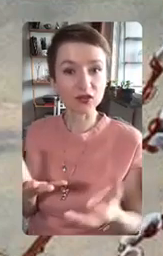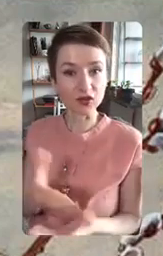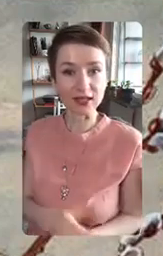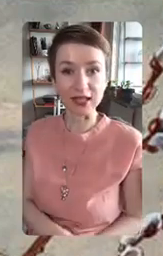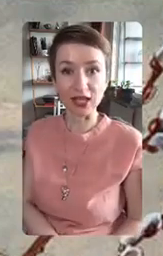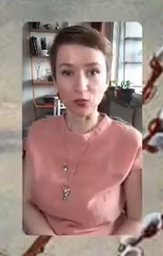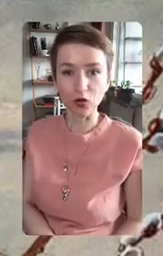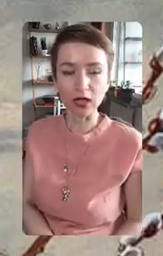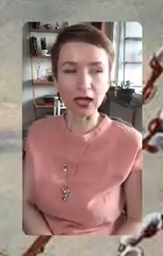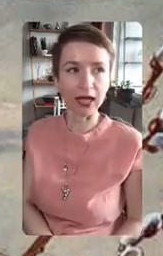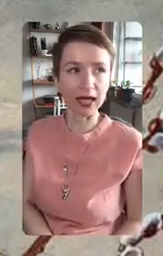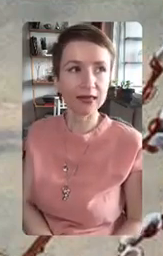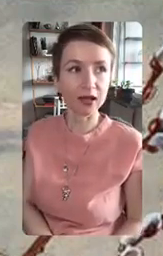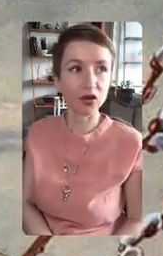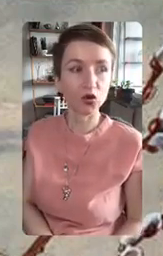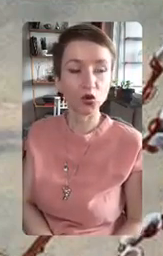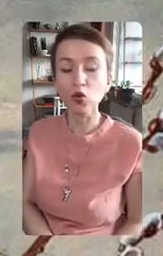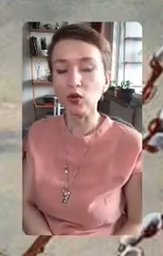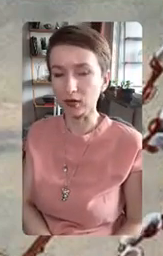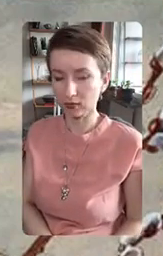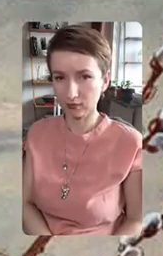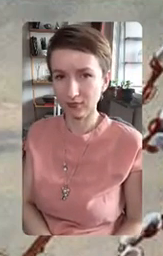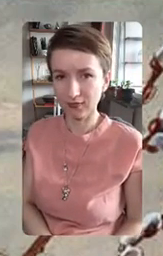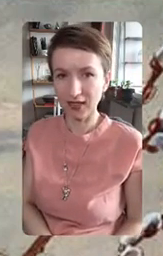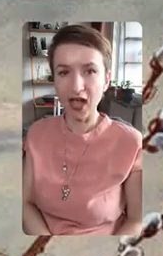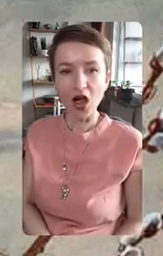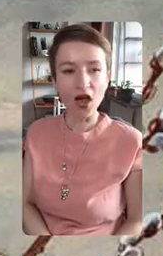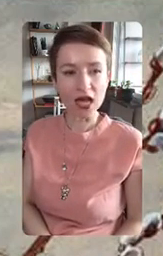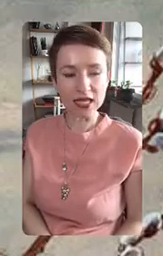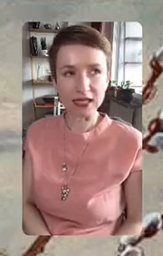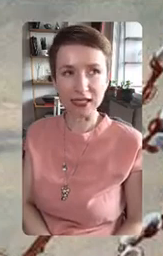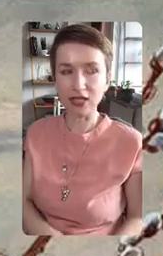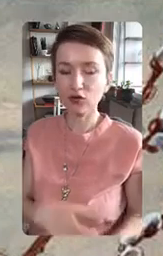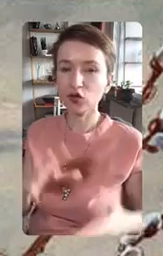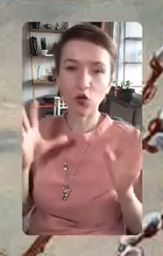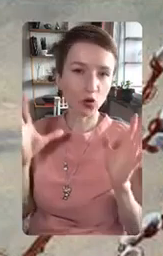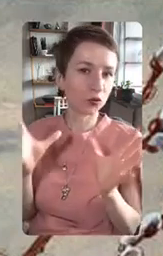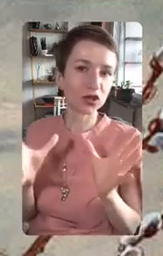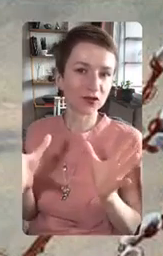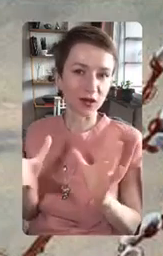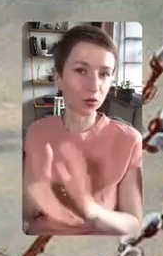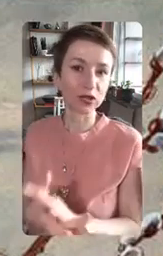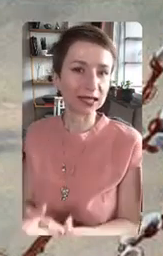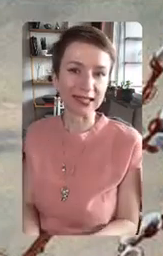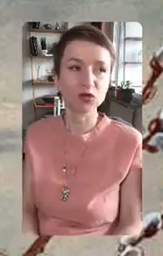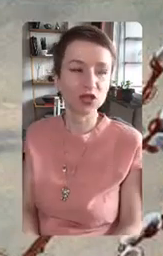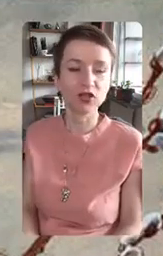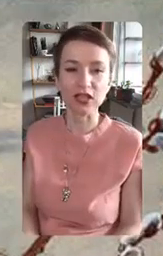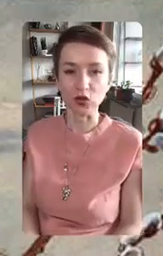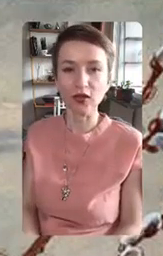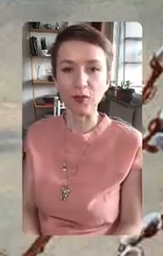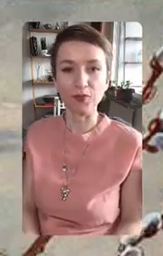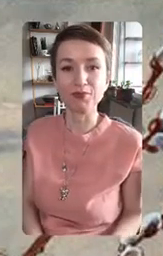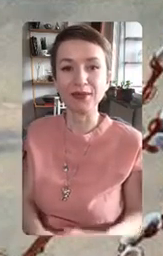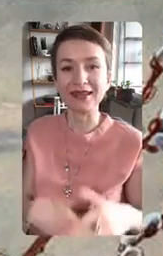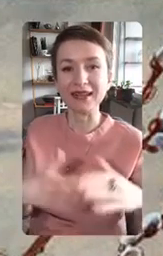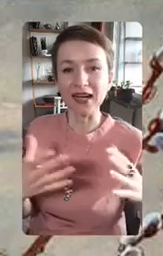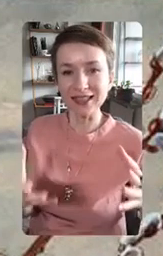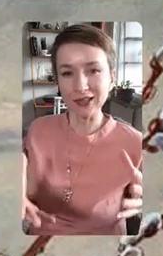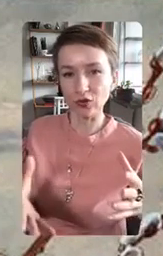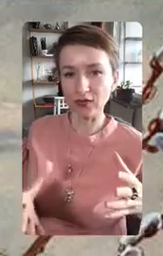деле сейчас в Швеции ребенок — это культ. Здесь все общество работает для детей,